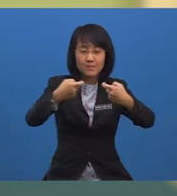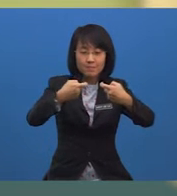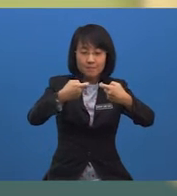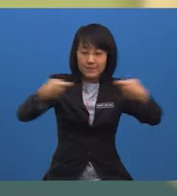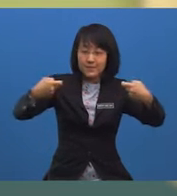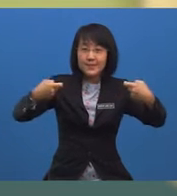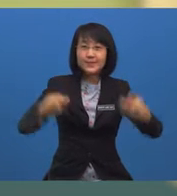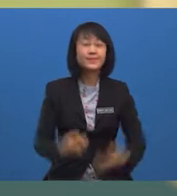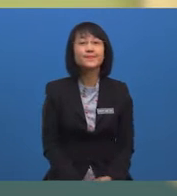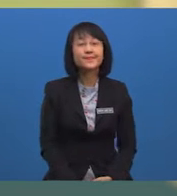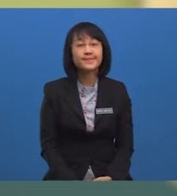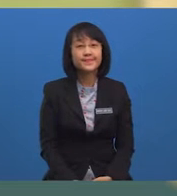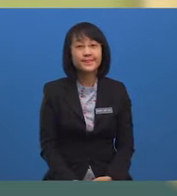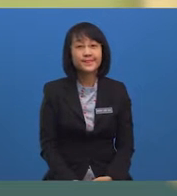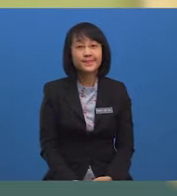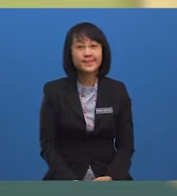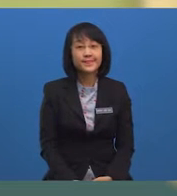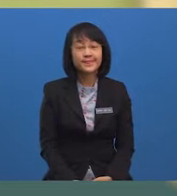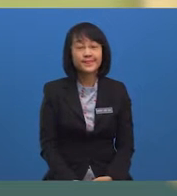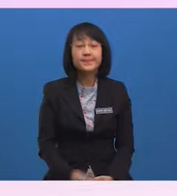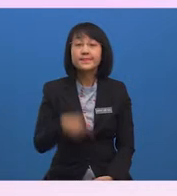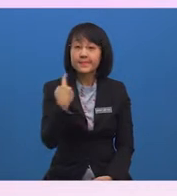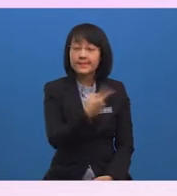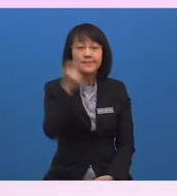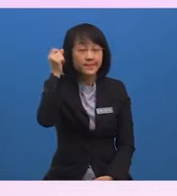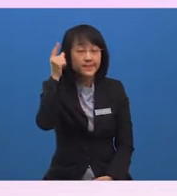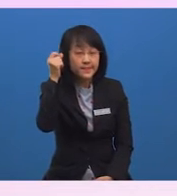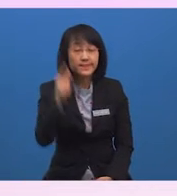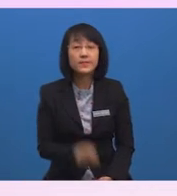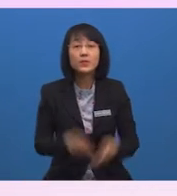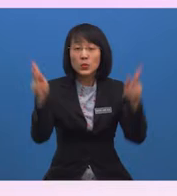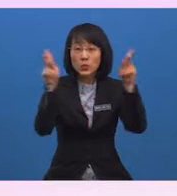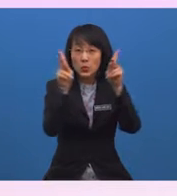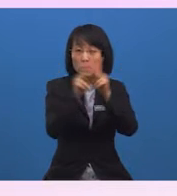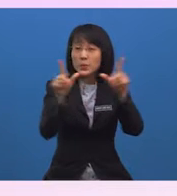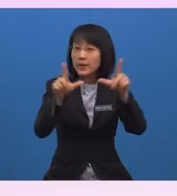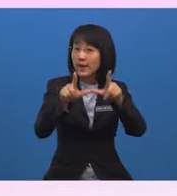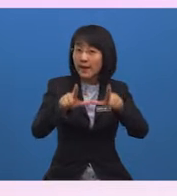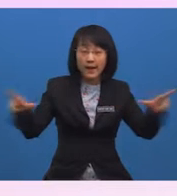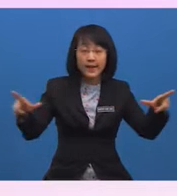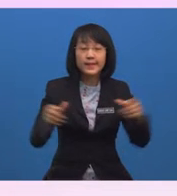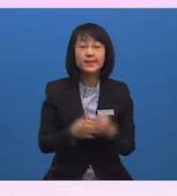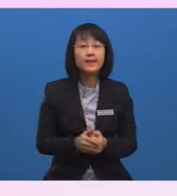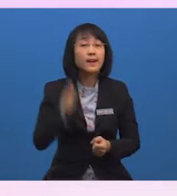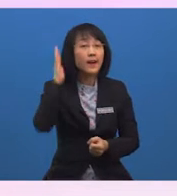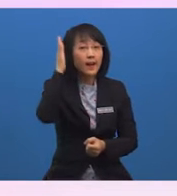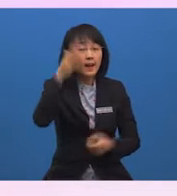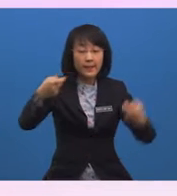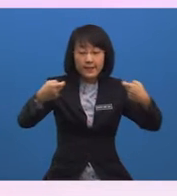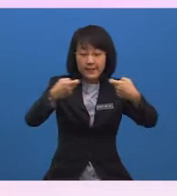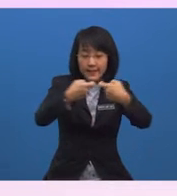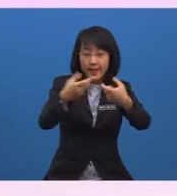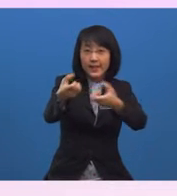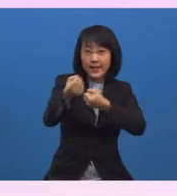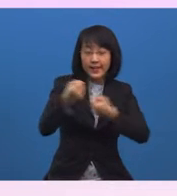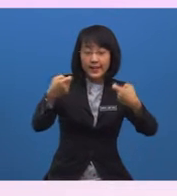Secara mudahnya, kita nak fahami ialah kutub berlainan ia akan menarik